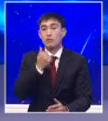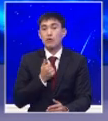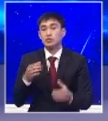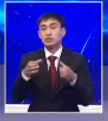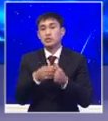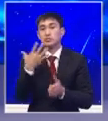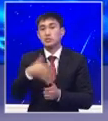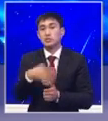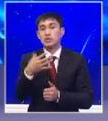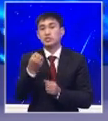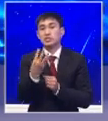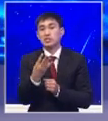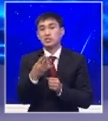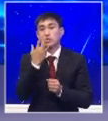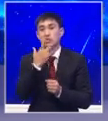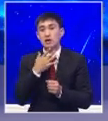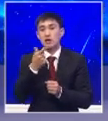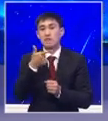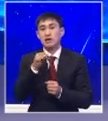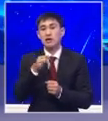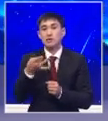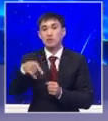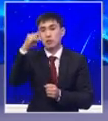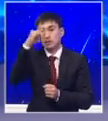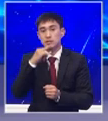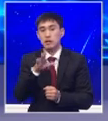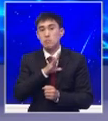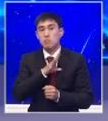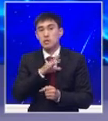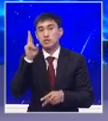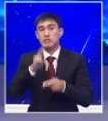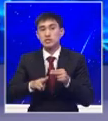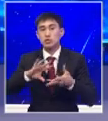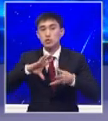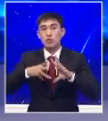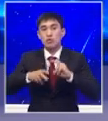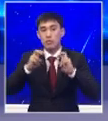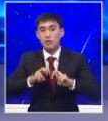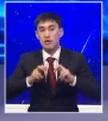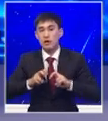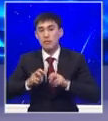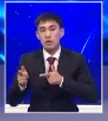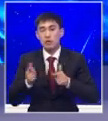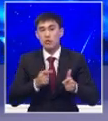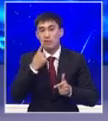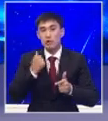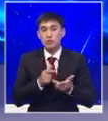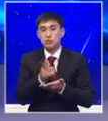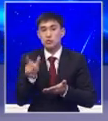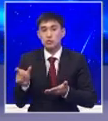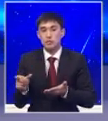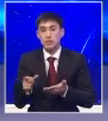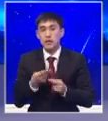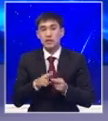В воинской части 55-14 Национальной гвардии Республики Казахстан была завершена итоговая проверка подготовки